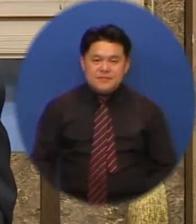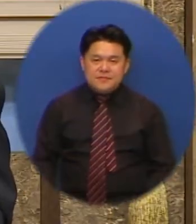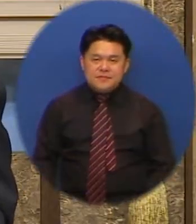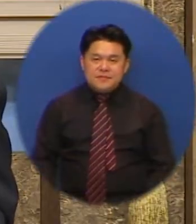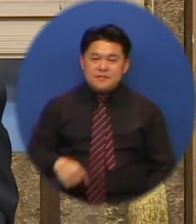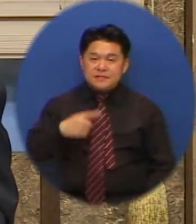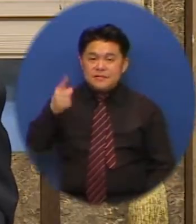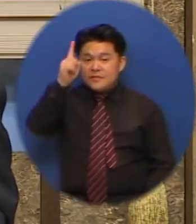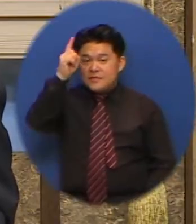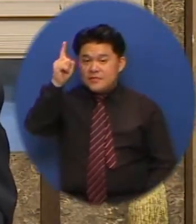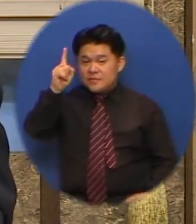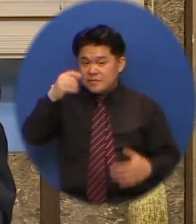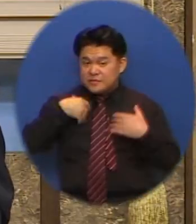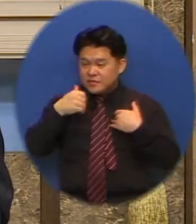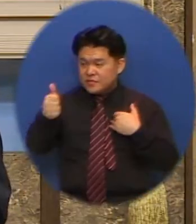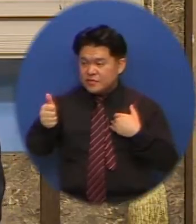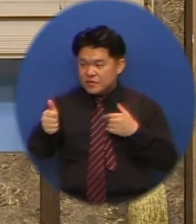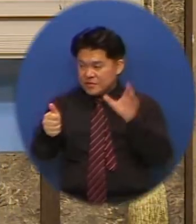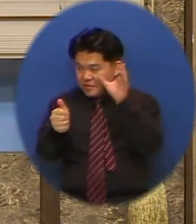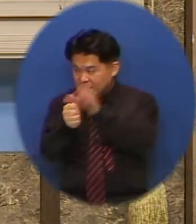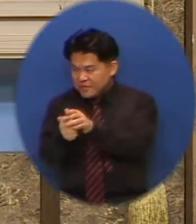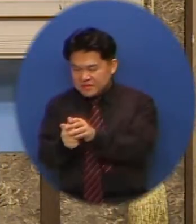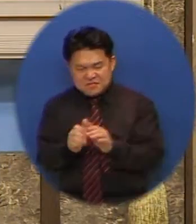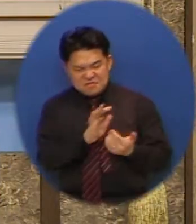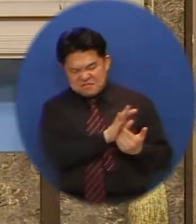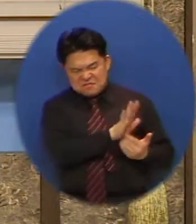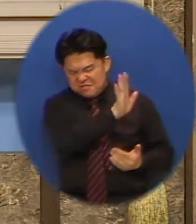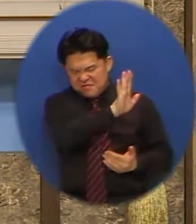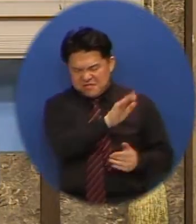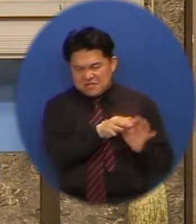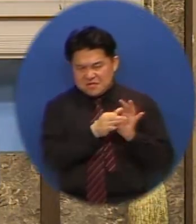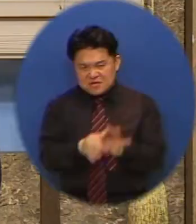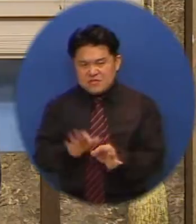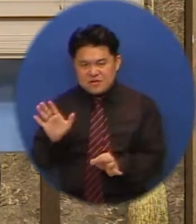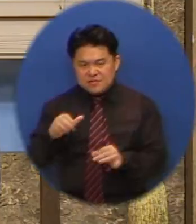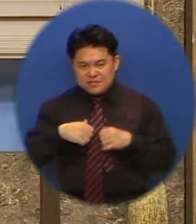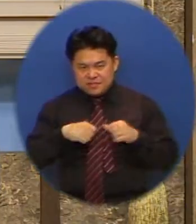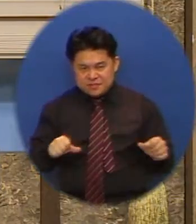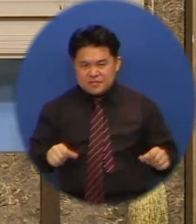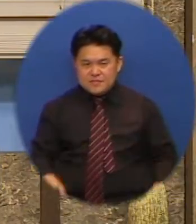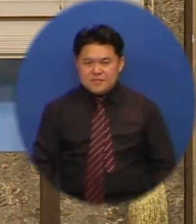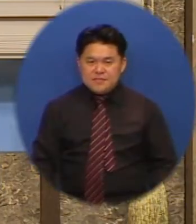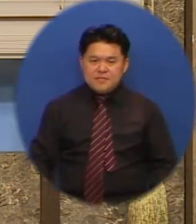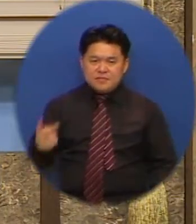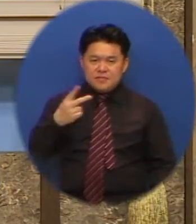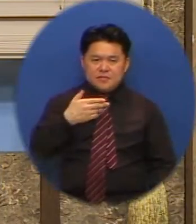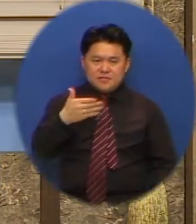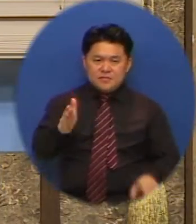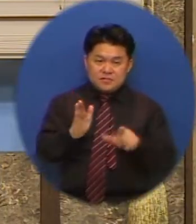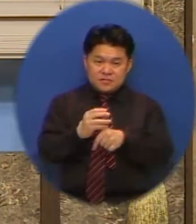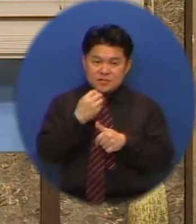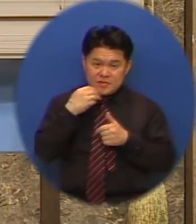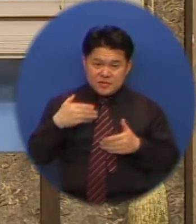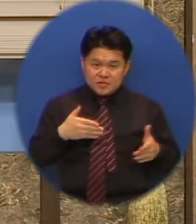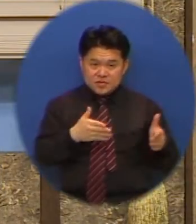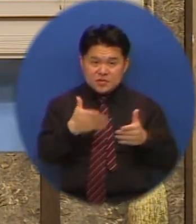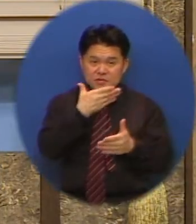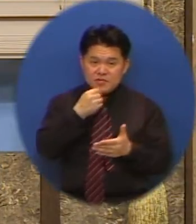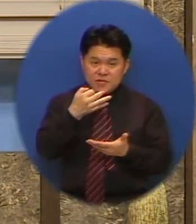다음 장관들이 그걸 이어가질 않았습니다. 네. 그러다가 제가 이제 경기복지재단 네.